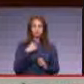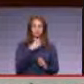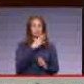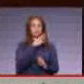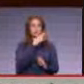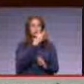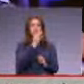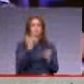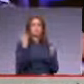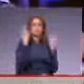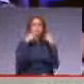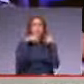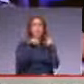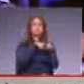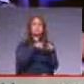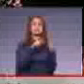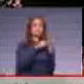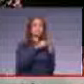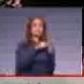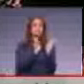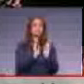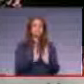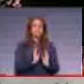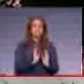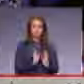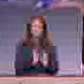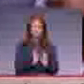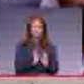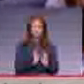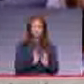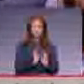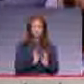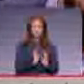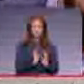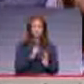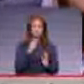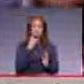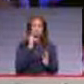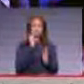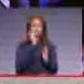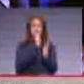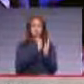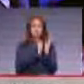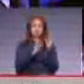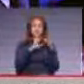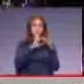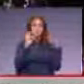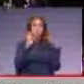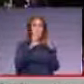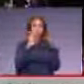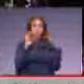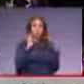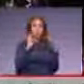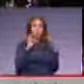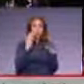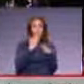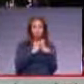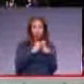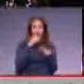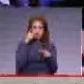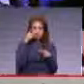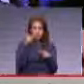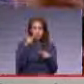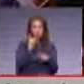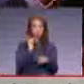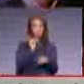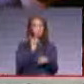كتبت لي مخصوص. نبيل عبيد ما كتبلهاش مخصوص؟ لا لا لا، احنا بنسمع النهارده عن نجمات عفوا يعني صغيرين لا جدا. بس مش احسان عبد القدوس. انا بتكلم عن